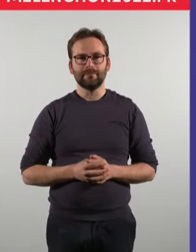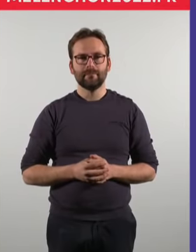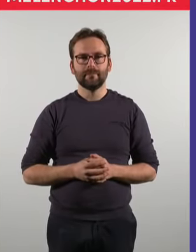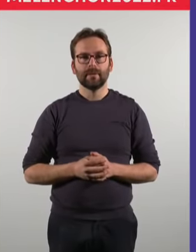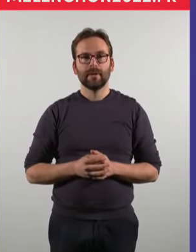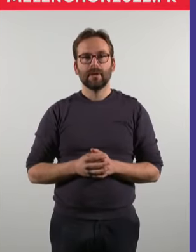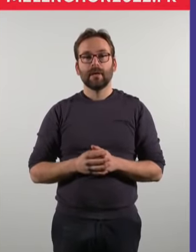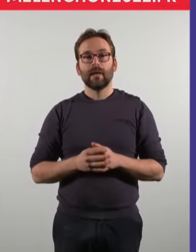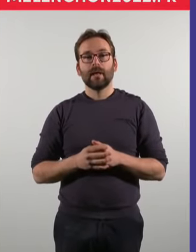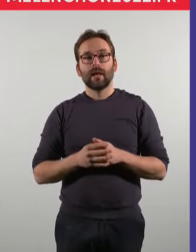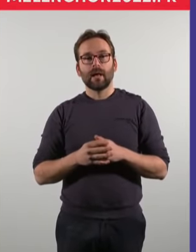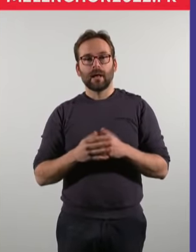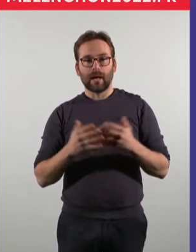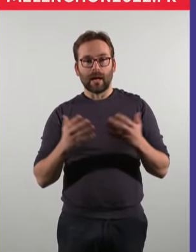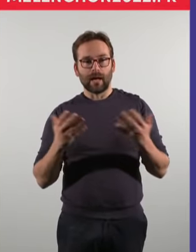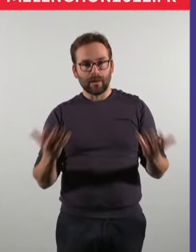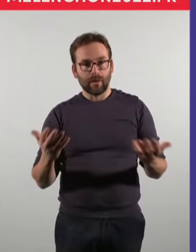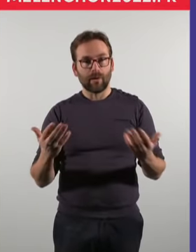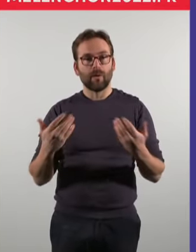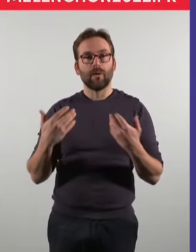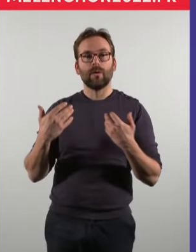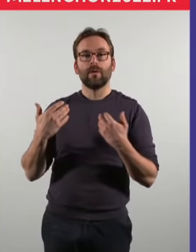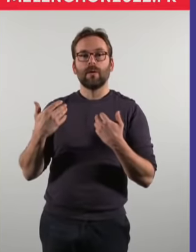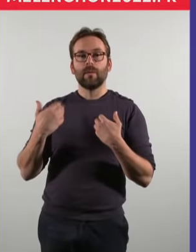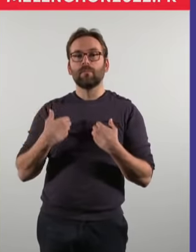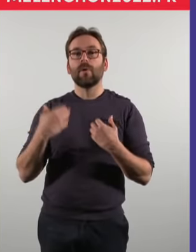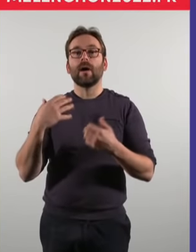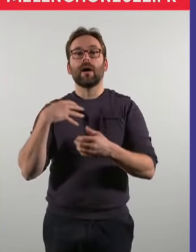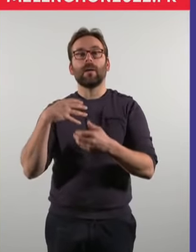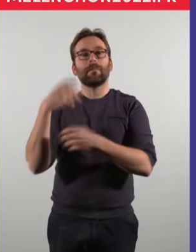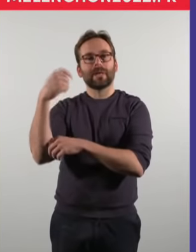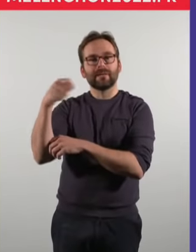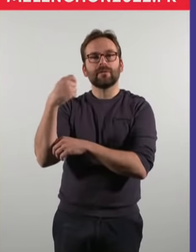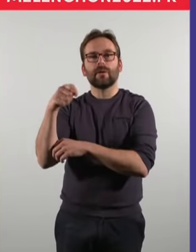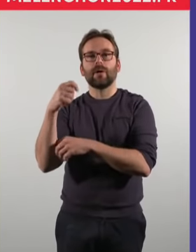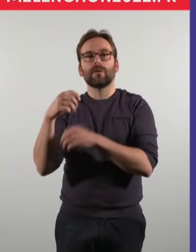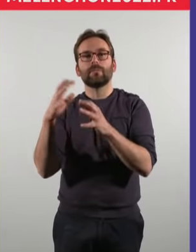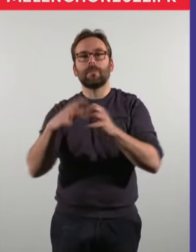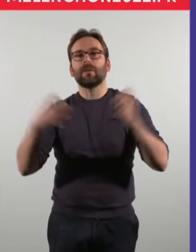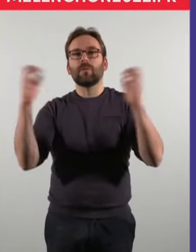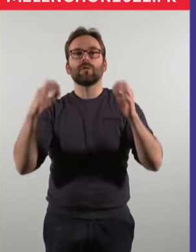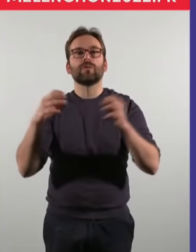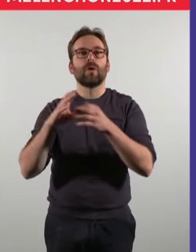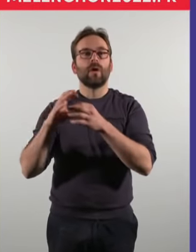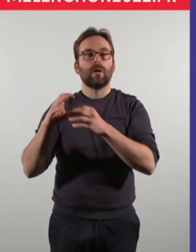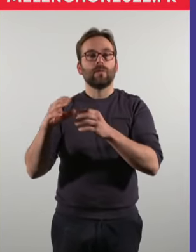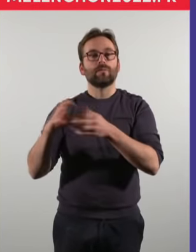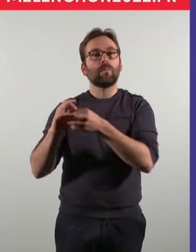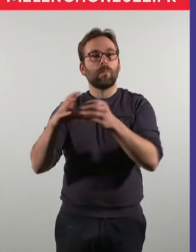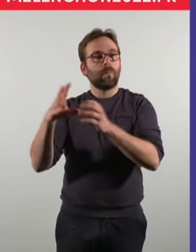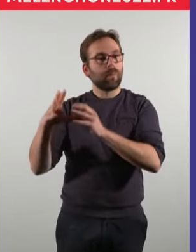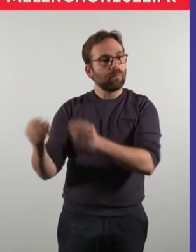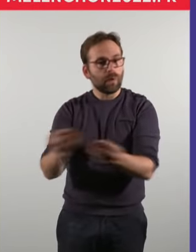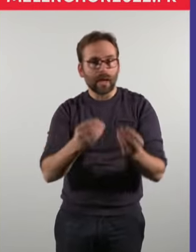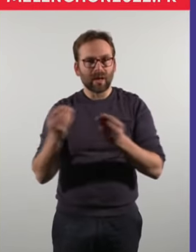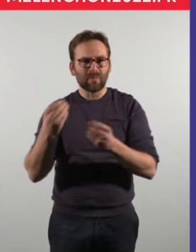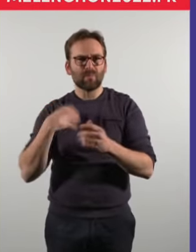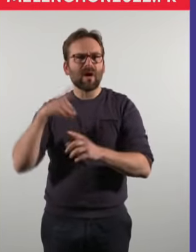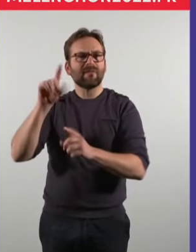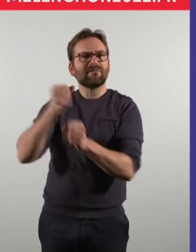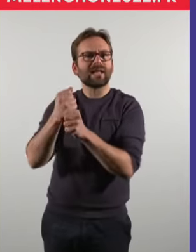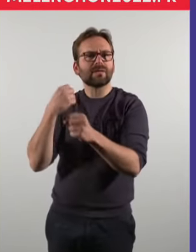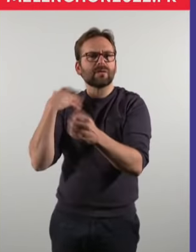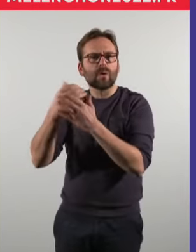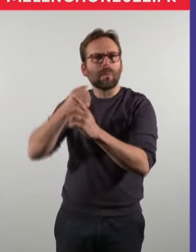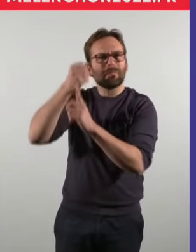Alors, je suis Aurélie Trouvé, donc présidente du Parlement de l'Union populaire. Ça fait maintenant 20 ans que je milite dans